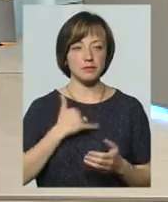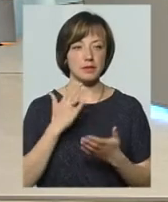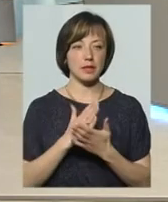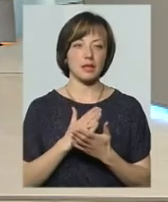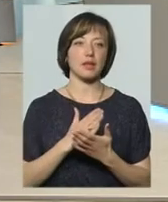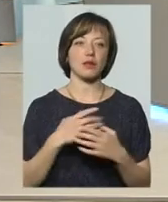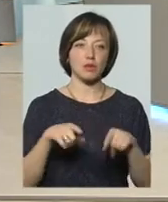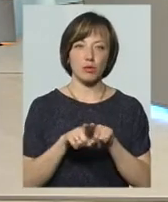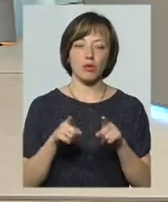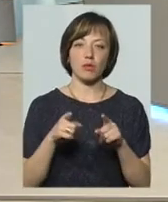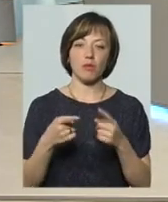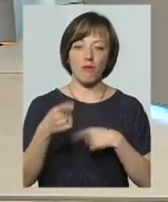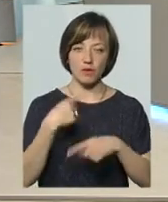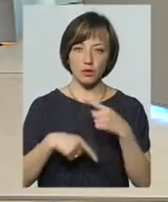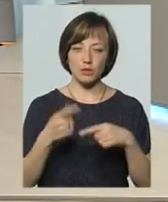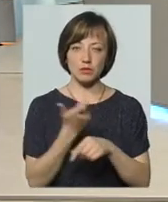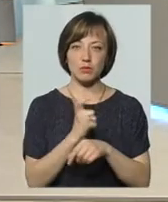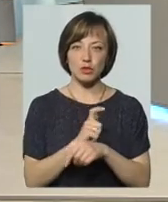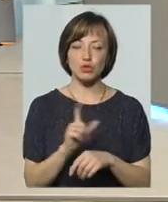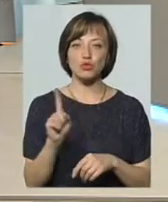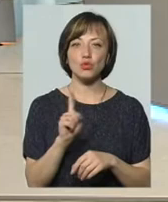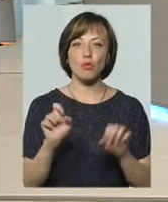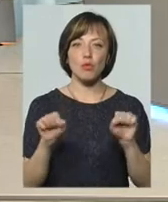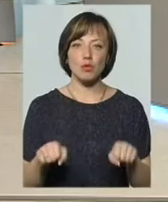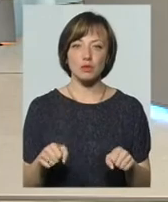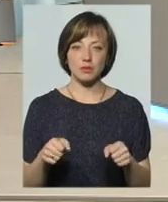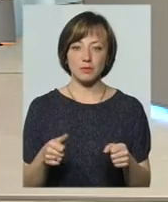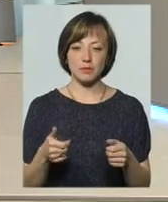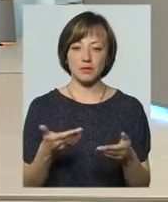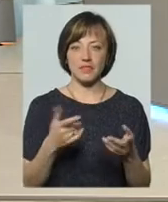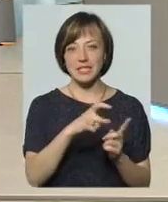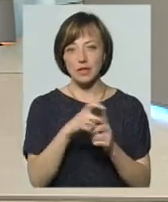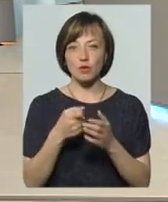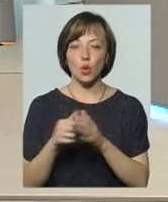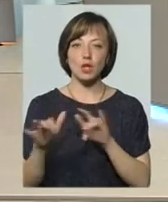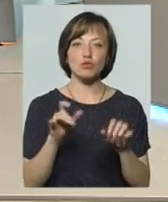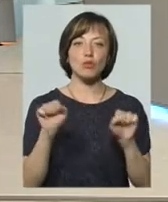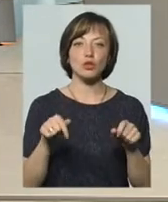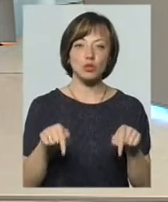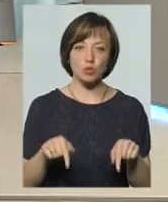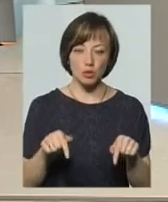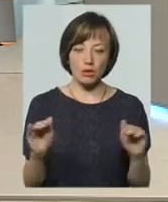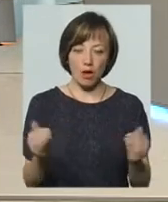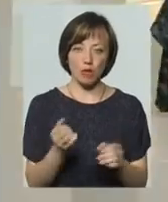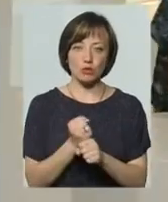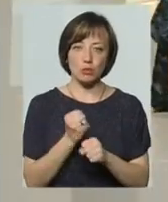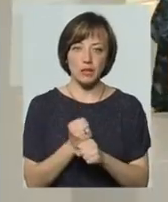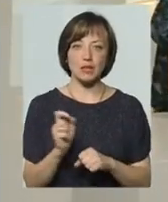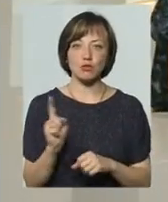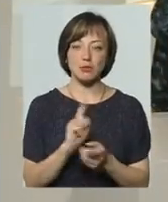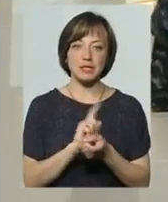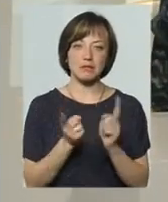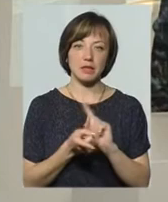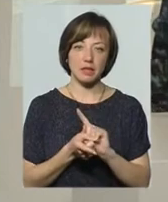після нього я все-таки хотіла би повернутися більше до того, що можемо, власне, від слів до дій, що можемо тут на локально зробити для того, аби